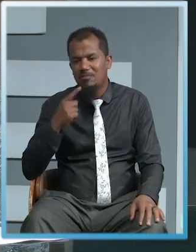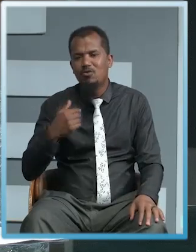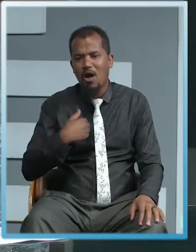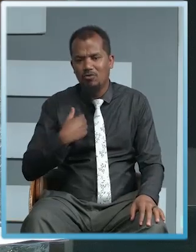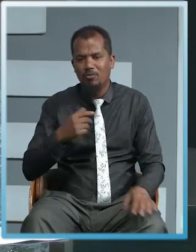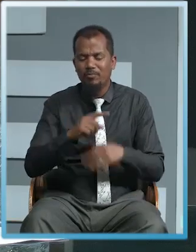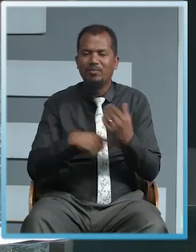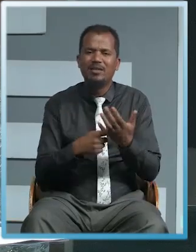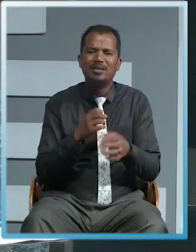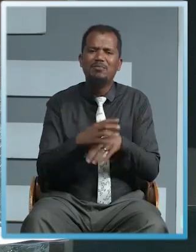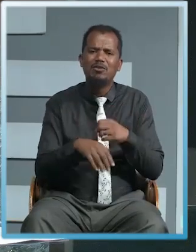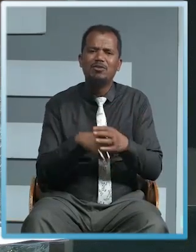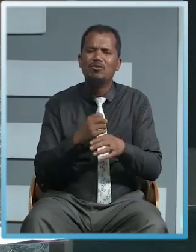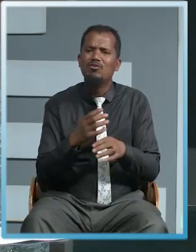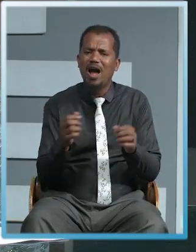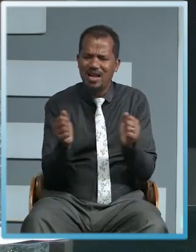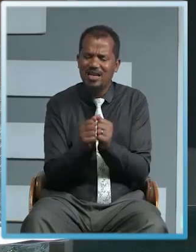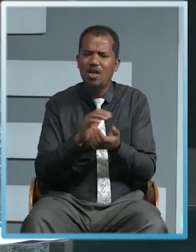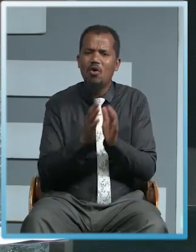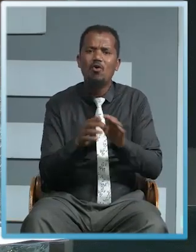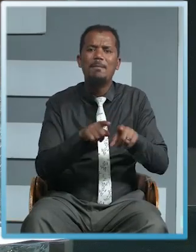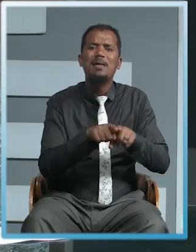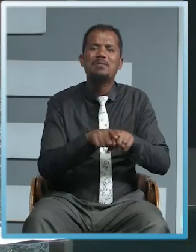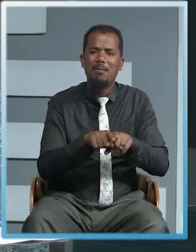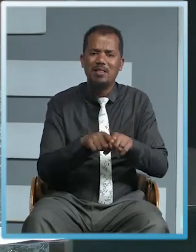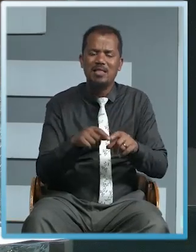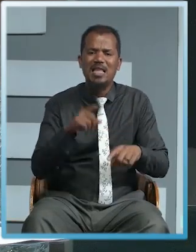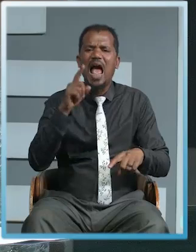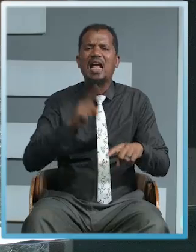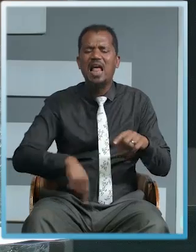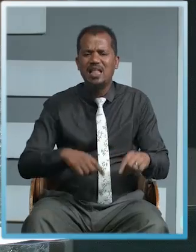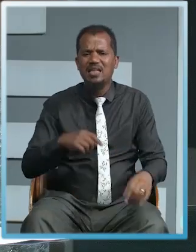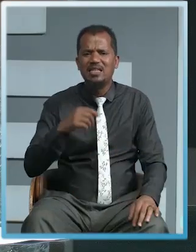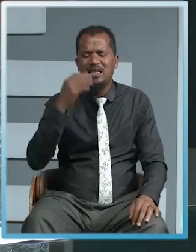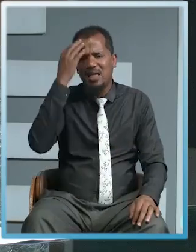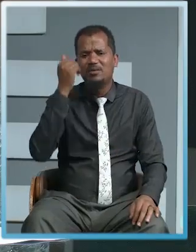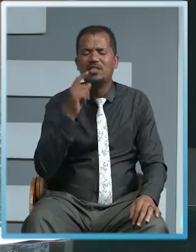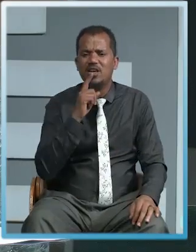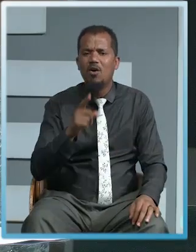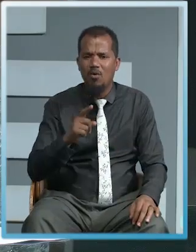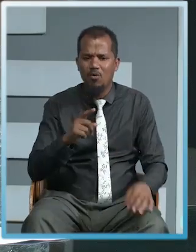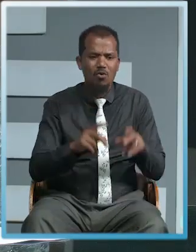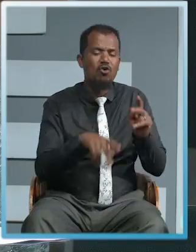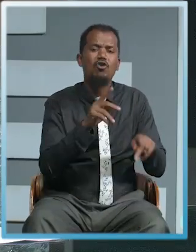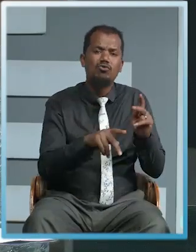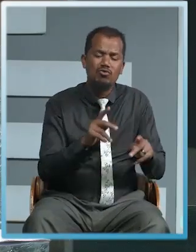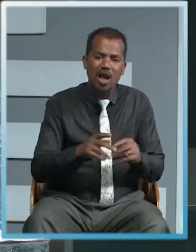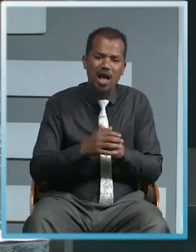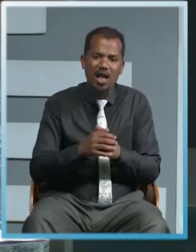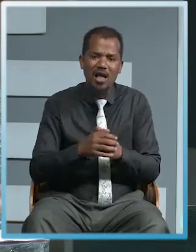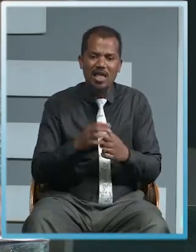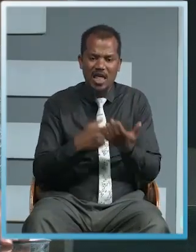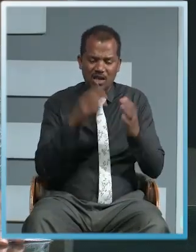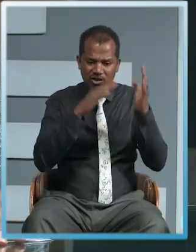آلو، لذی کمک کروگاران دلای هنو مس مامات ده گریاک آتن لمندن او من نگاه گریاک آتن لمندن او حزبوجا